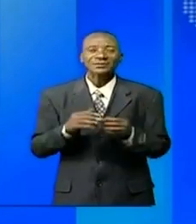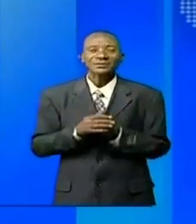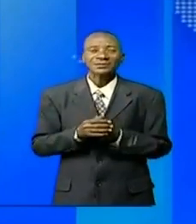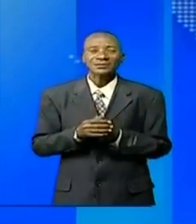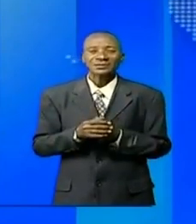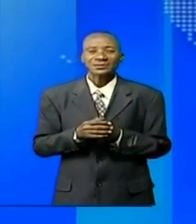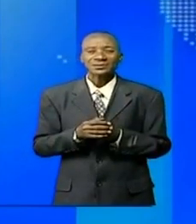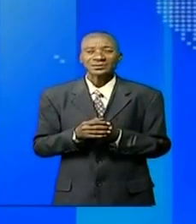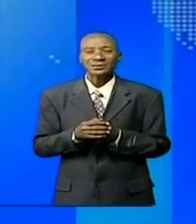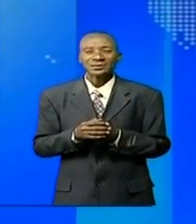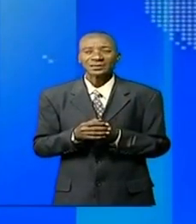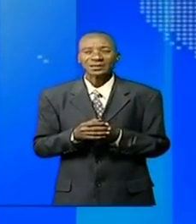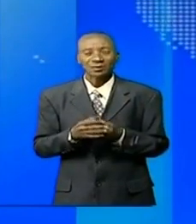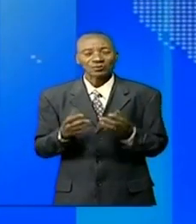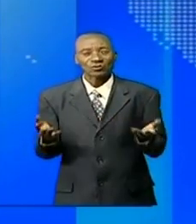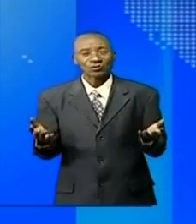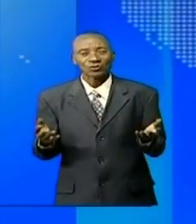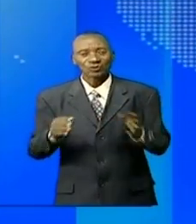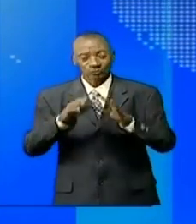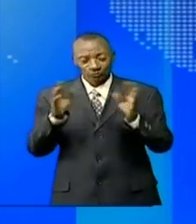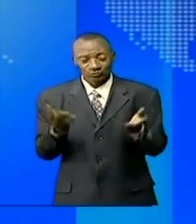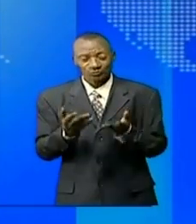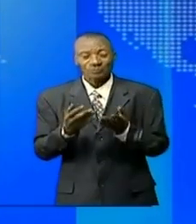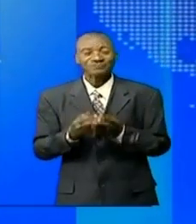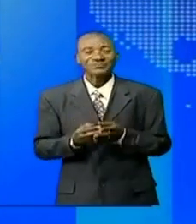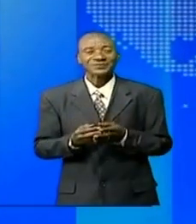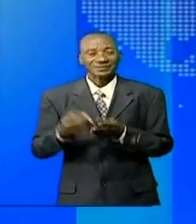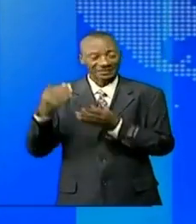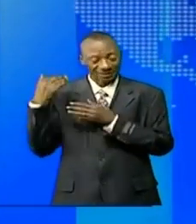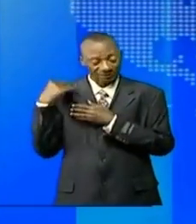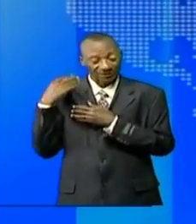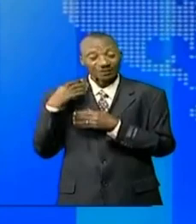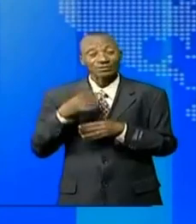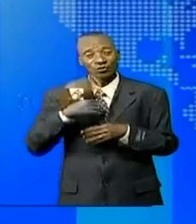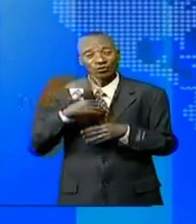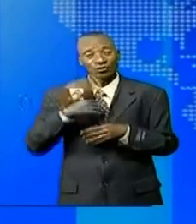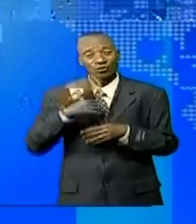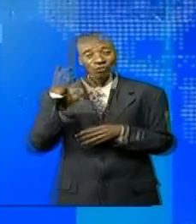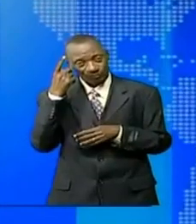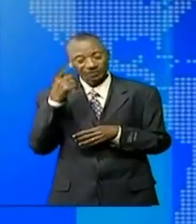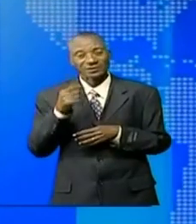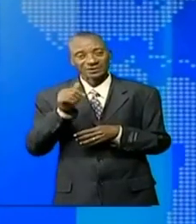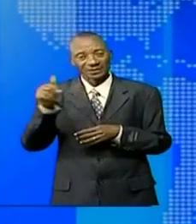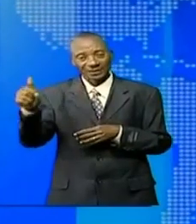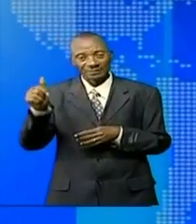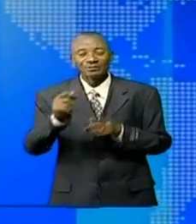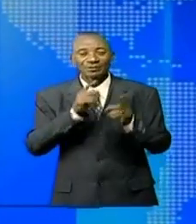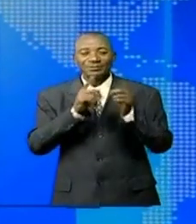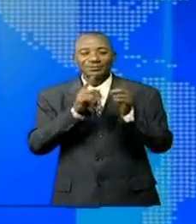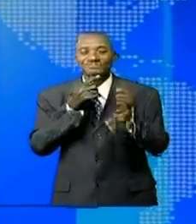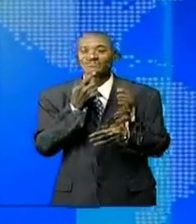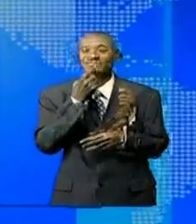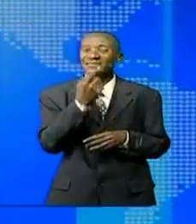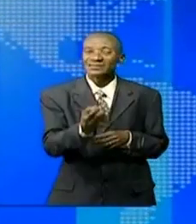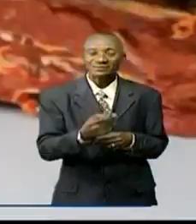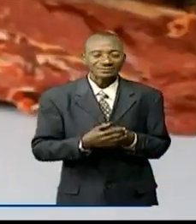l'hygiène, ou si les consommateurs sont-ils à l'abri des bactéries. Tentative de réponse dans ce dossier préparé par Fifi